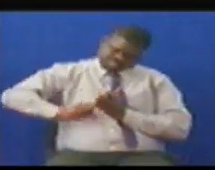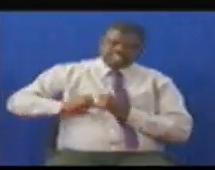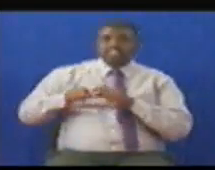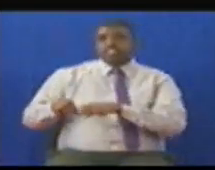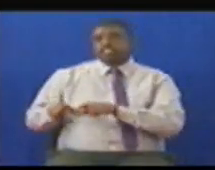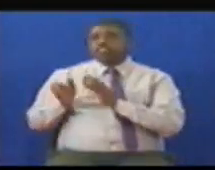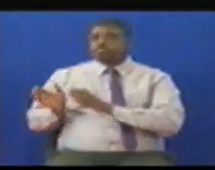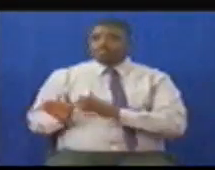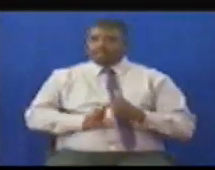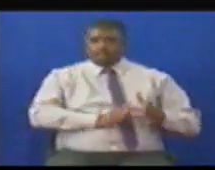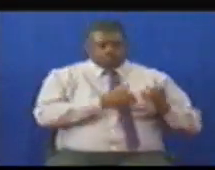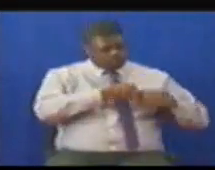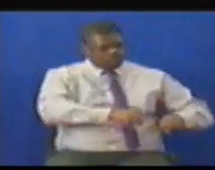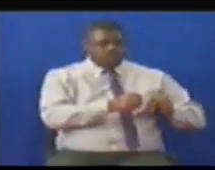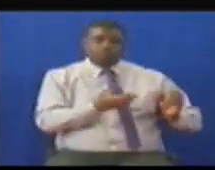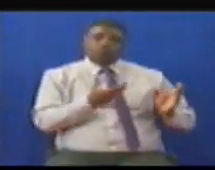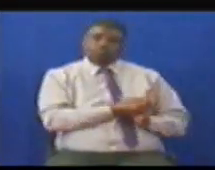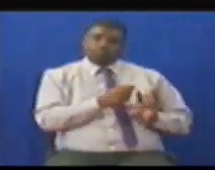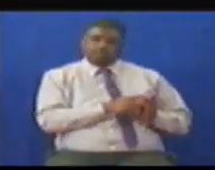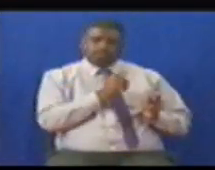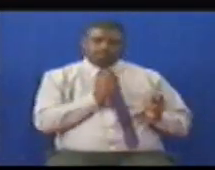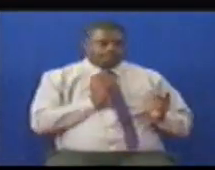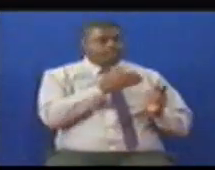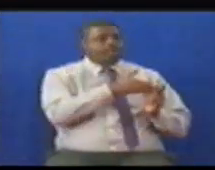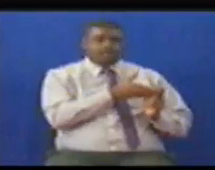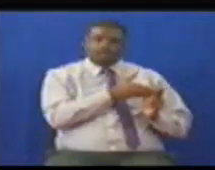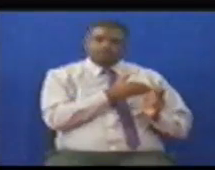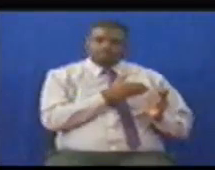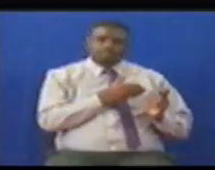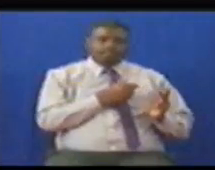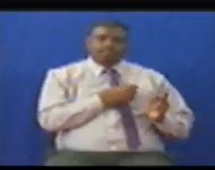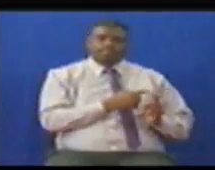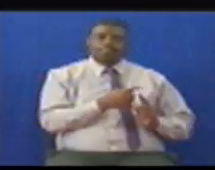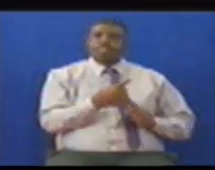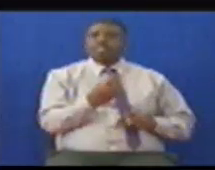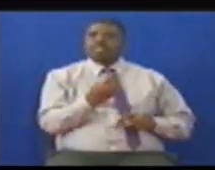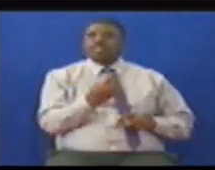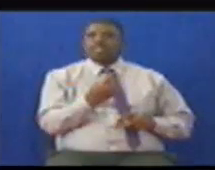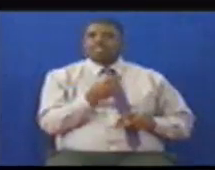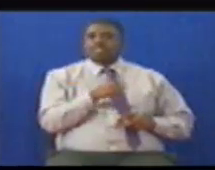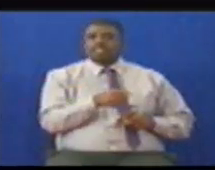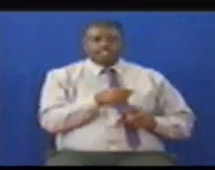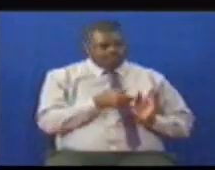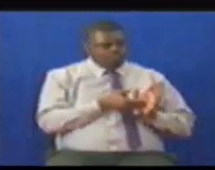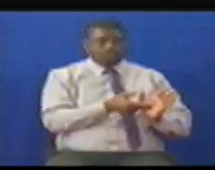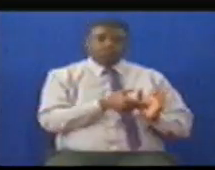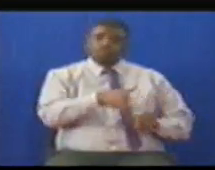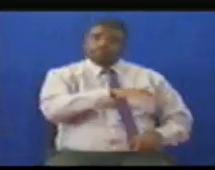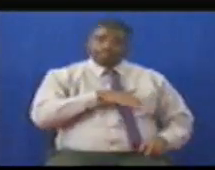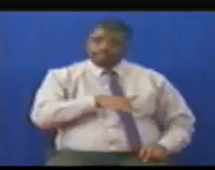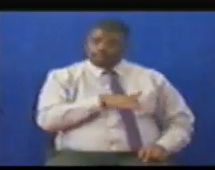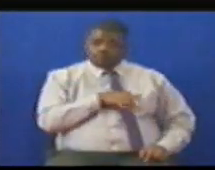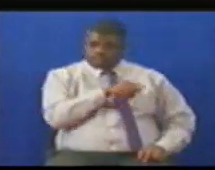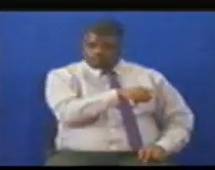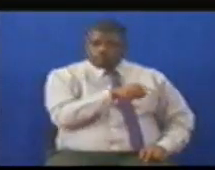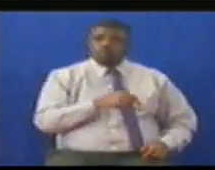imepanga kutekeleza jumla ya malengo 174 kwa mwaka ujao wa fedha. Malengo haya yameonyeshwa katika ukurasa wa 22 hadi